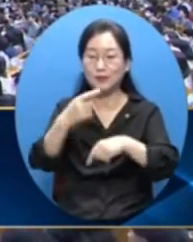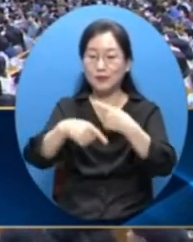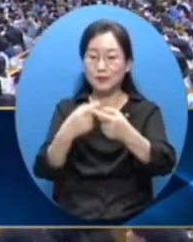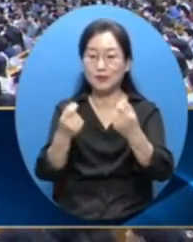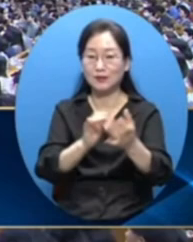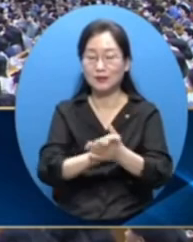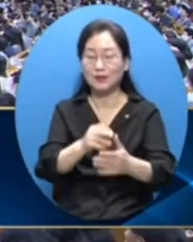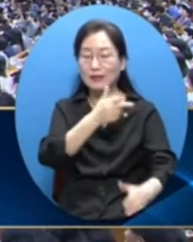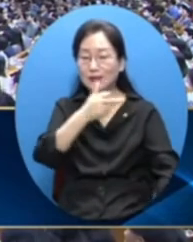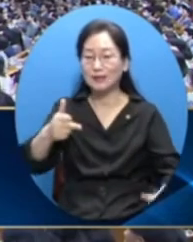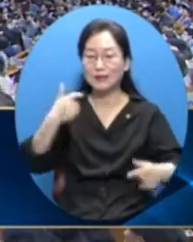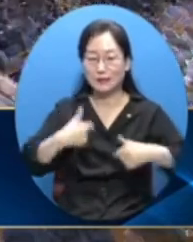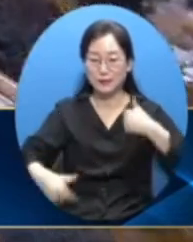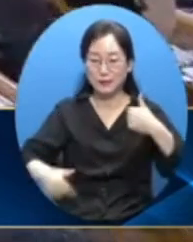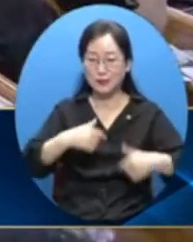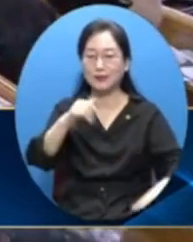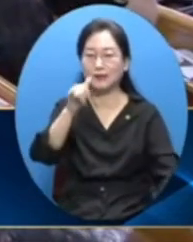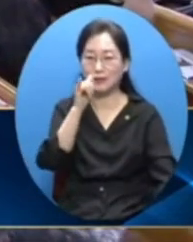하시겠습니다. 큰 기쁨이 있더라.